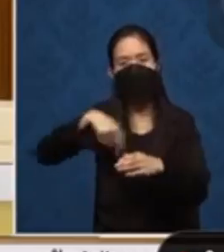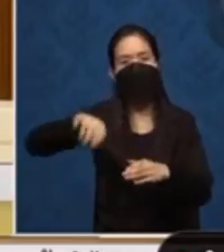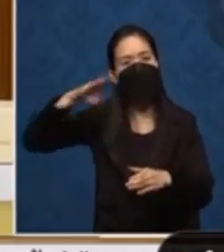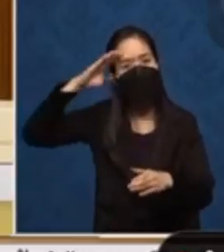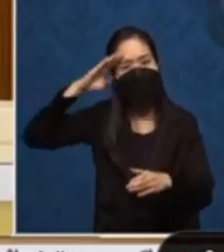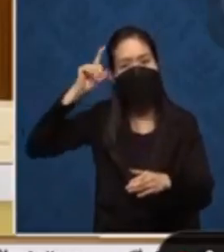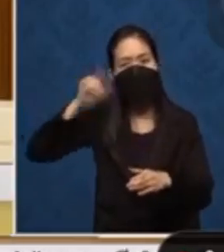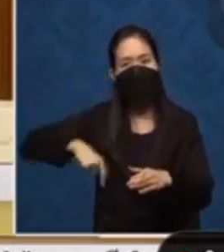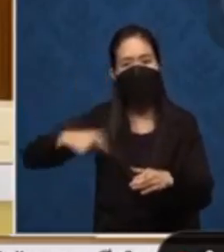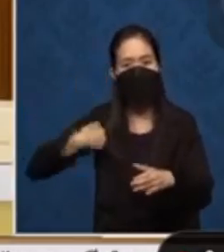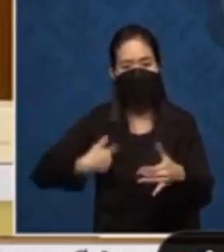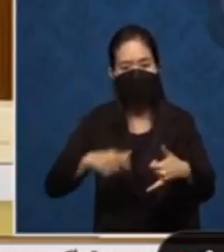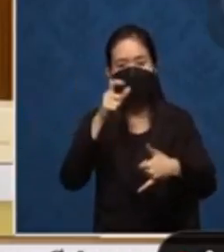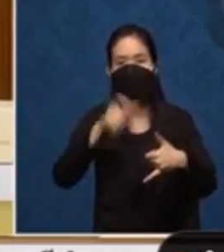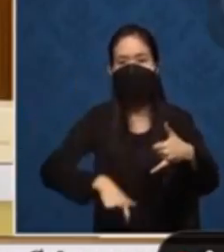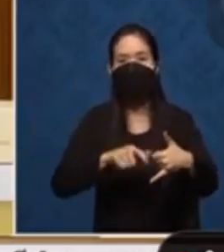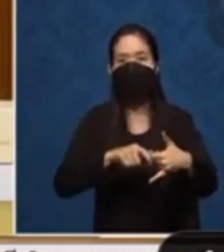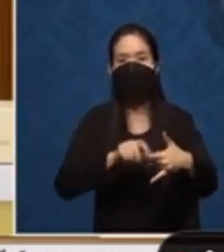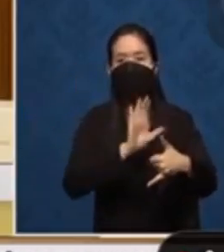พี่ยาคดบุคคลพลเลือน